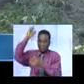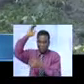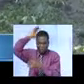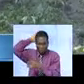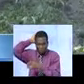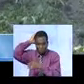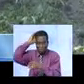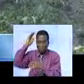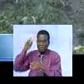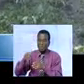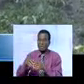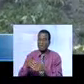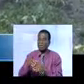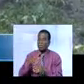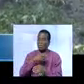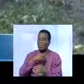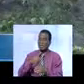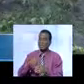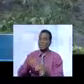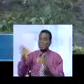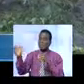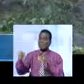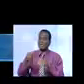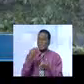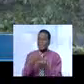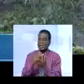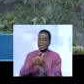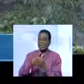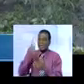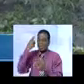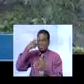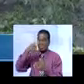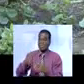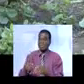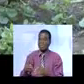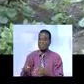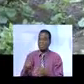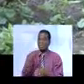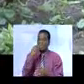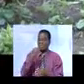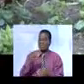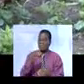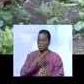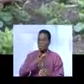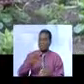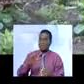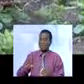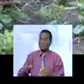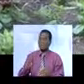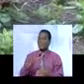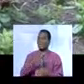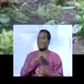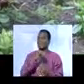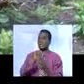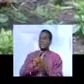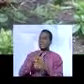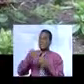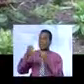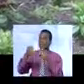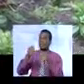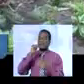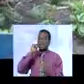nourrir mes enfants. Il n'y a pas un autre travail. Ici, là, j'avoue, 20 ans, je travaille. Le ton est ainsi donné,